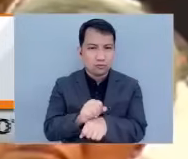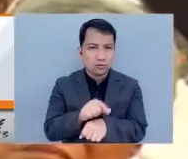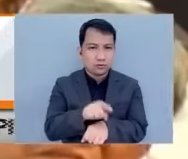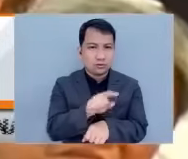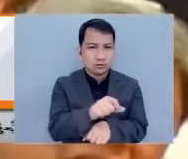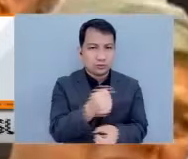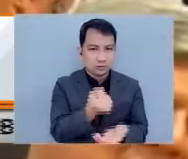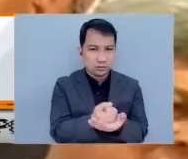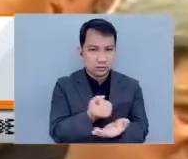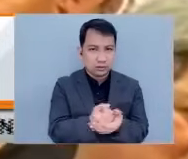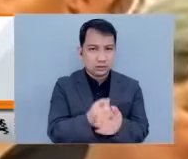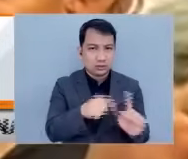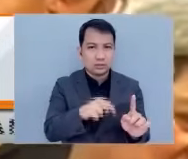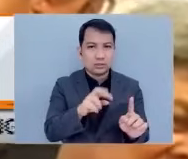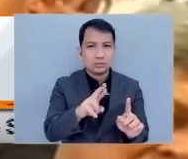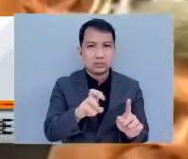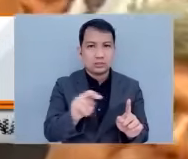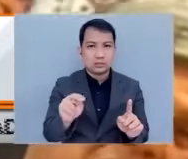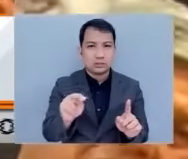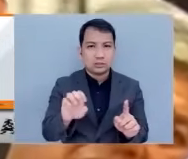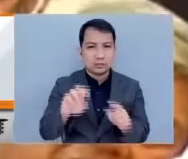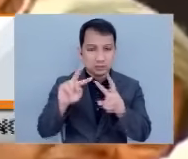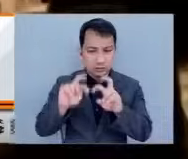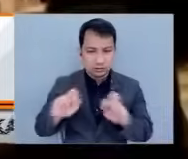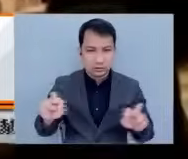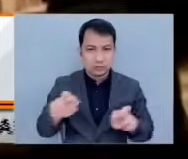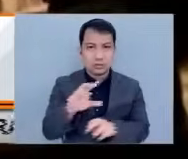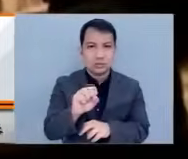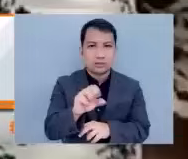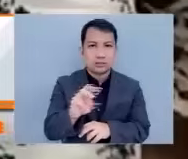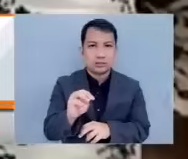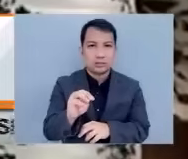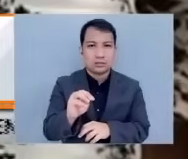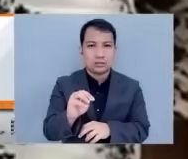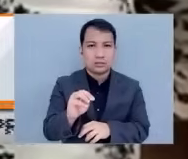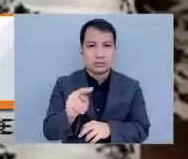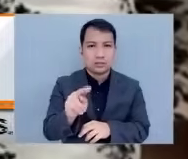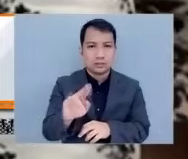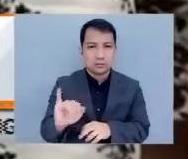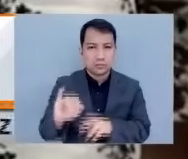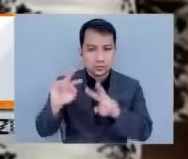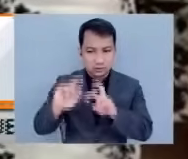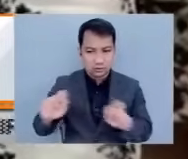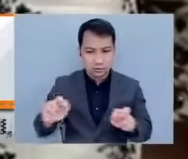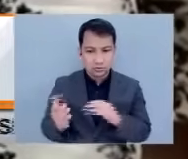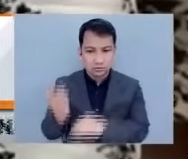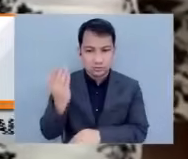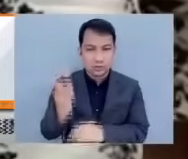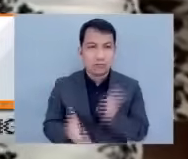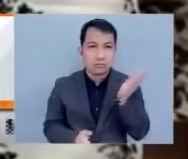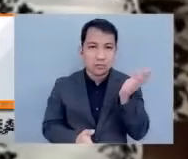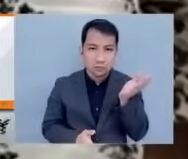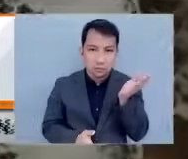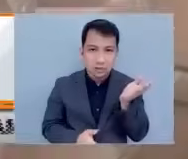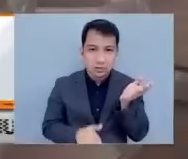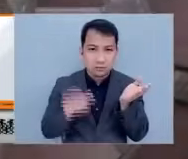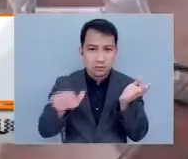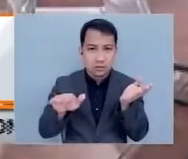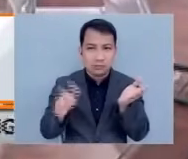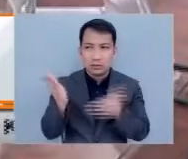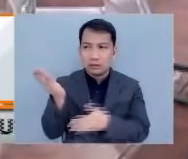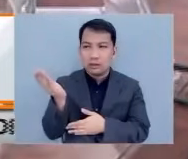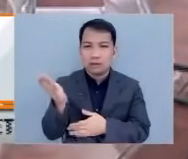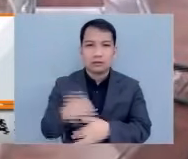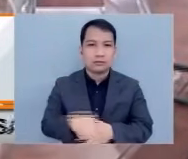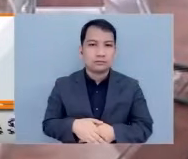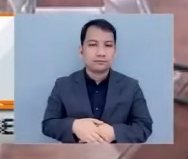Rene bilang researcher ng SMNI News. Researcher daw siya sa umaga at nanlilimos pagsapit ng gabi. Nang hindi na makayanan